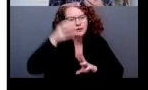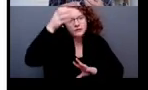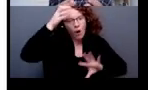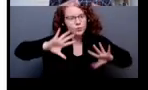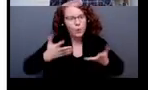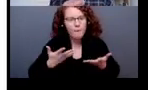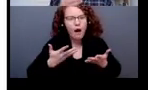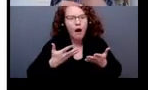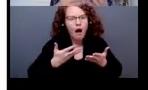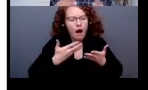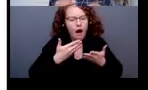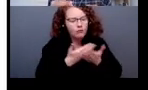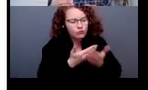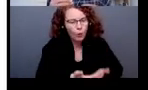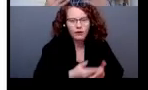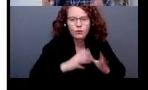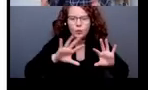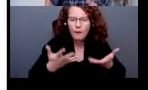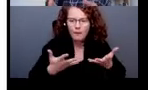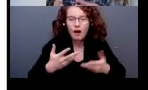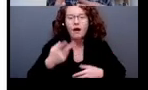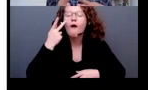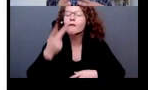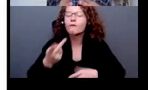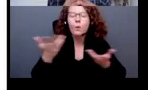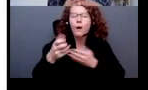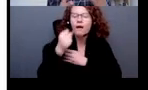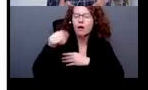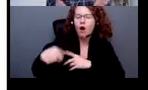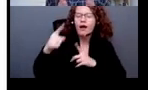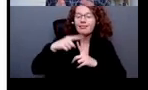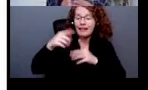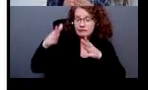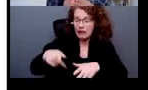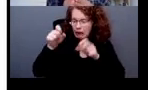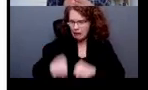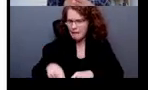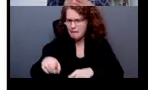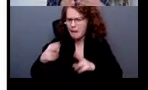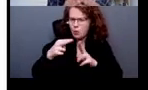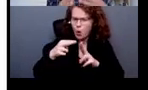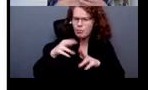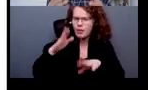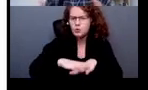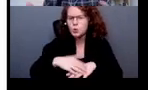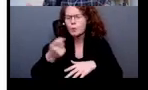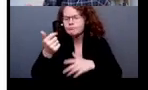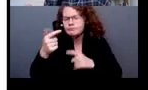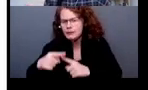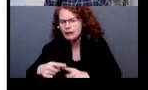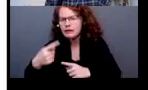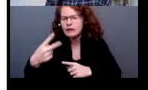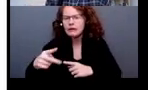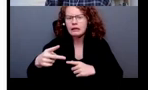que les techniciens, souvent les techniciens qui étaient justement capables de faire, d'effectuer les